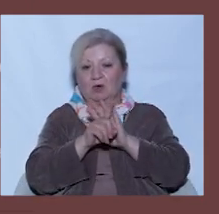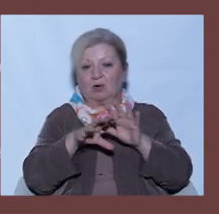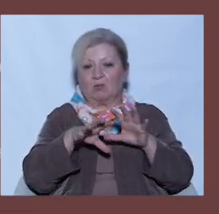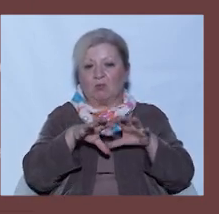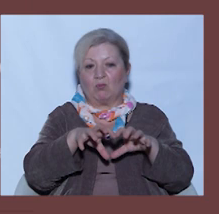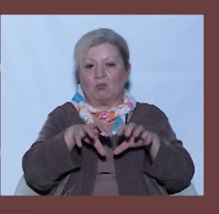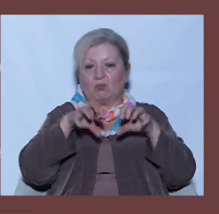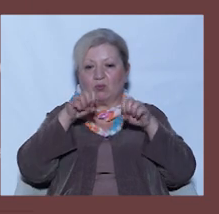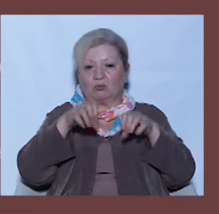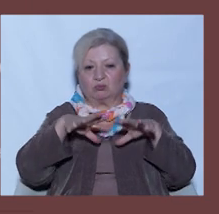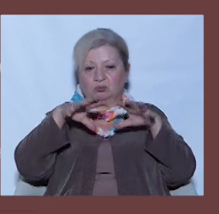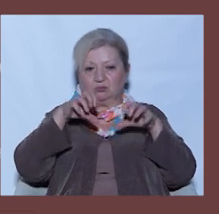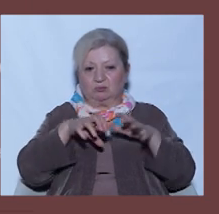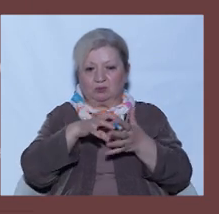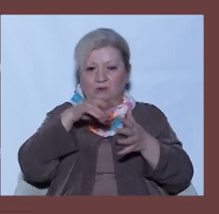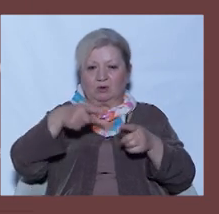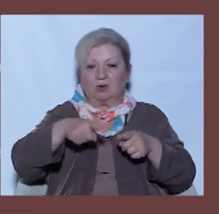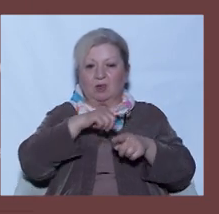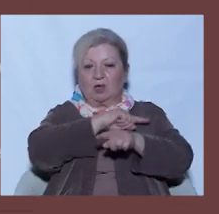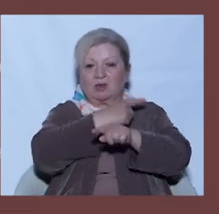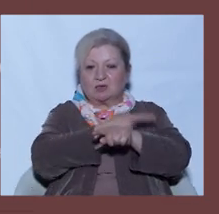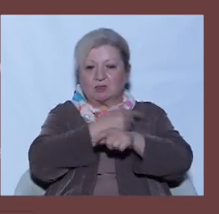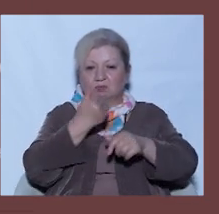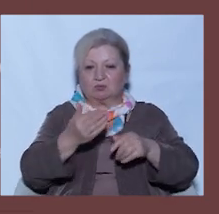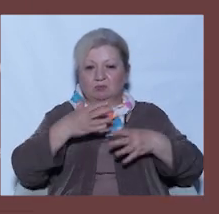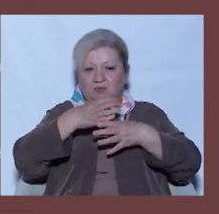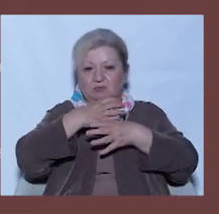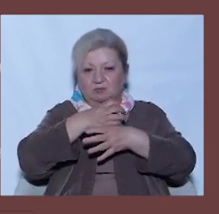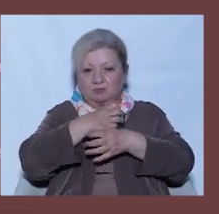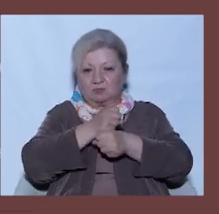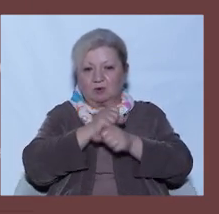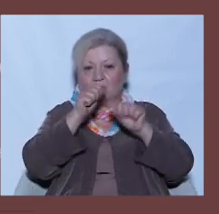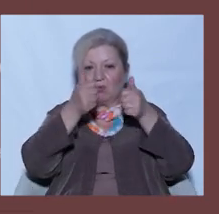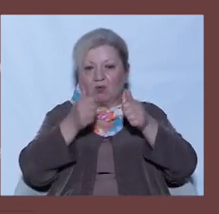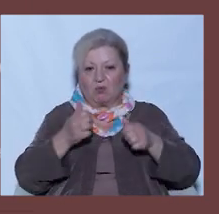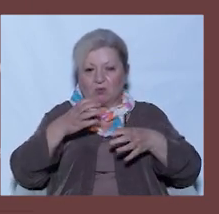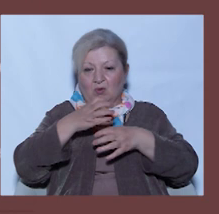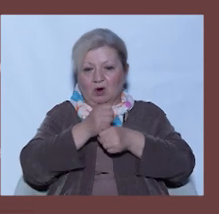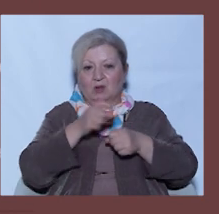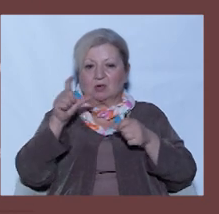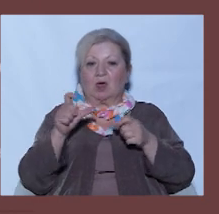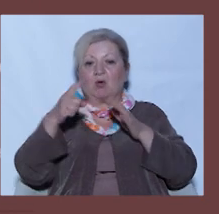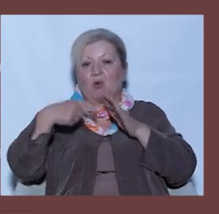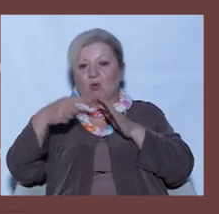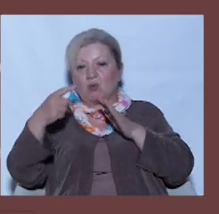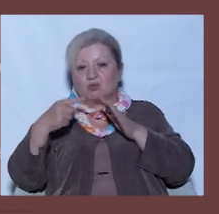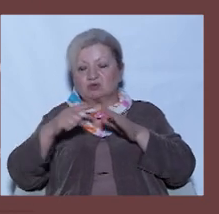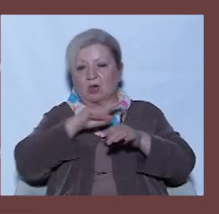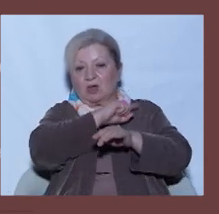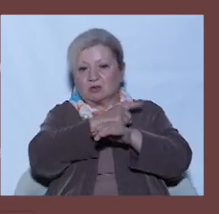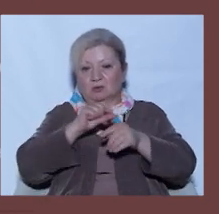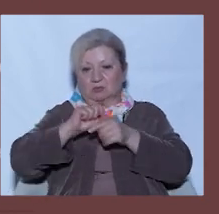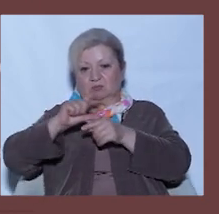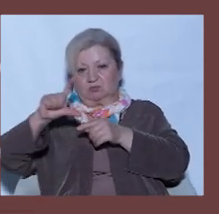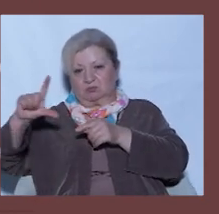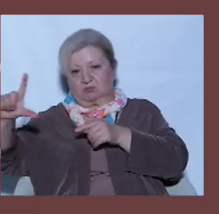განმუხტვა, მისი ენერგია მცირდება, აი ფორმულაც კი პატარავდება და იზრდება კოჭას ენერგია. დავაკვირდეთ მაშინ